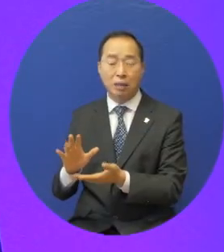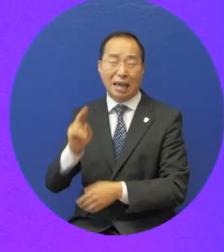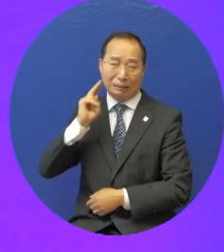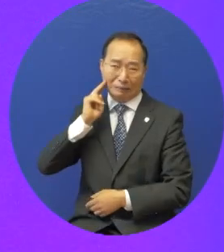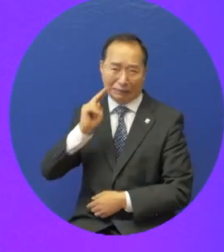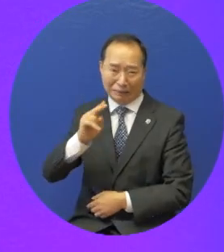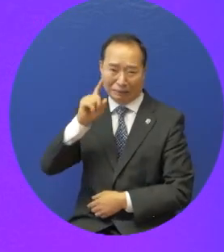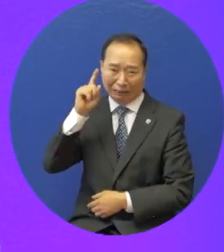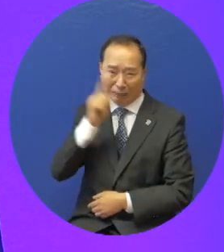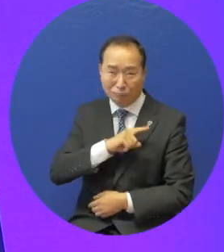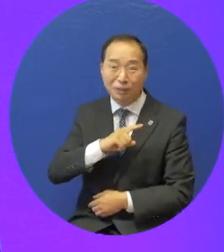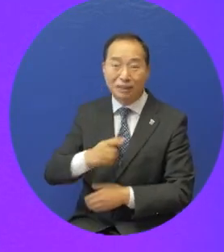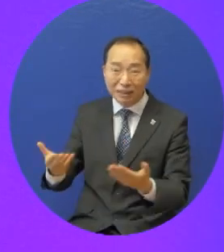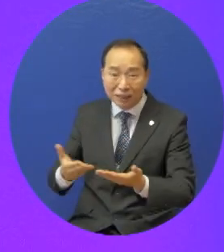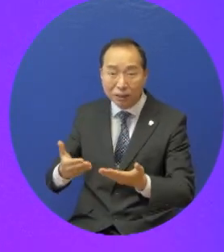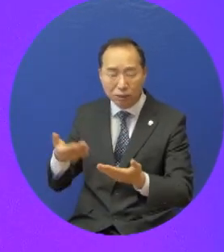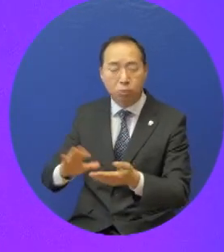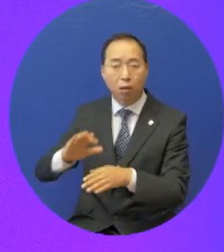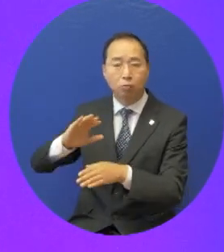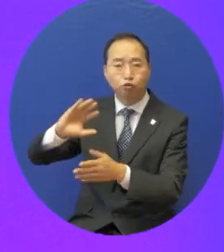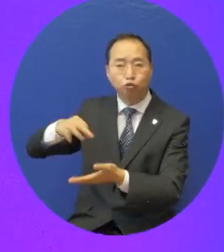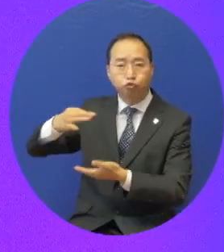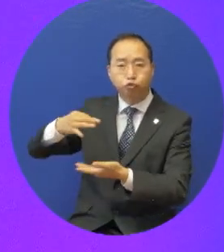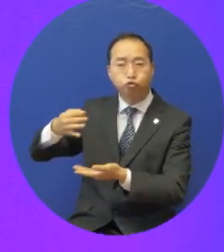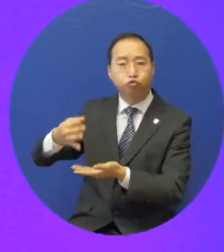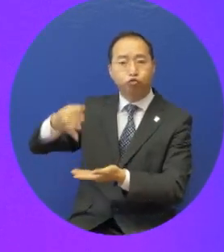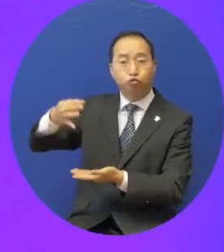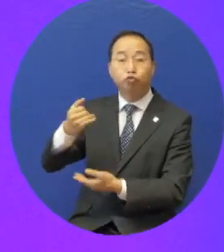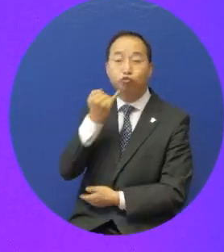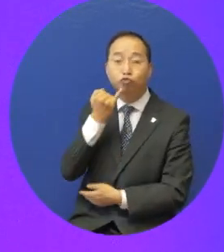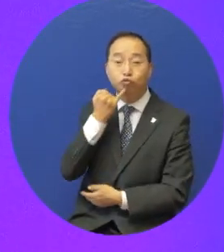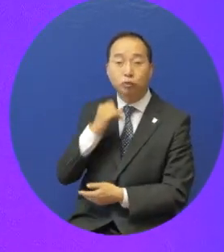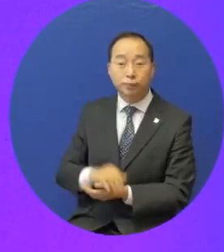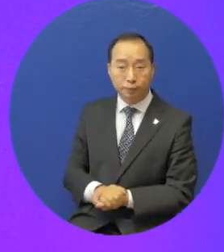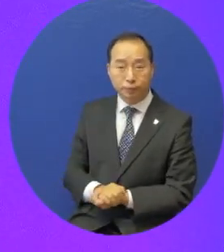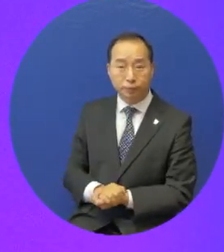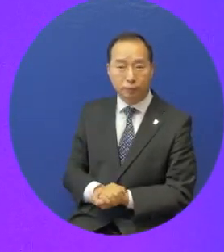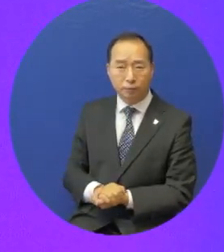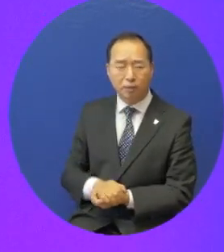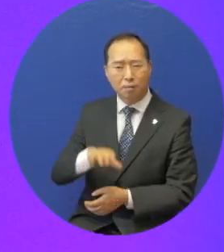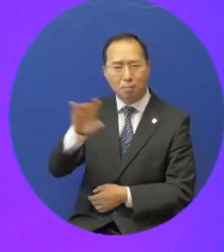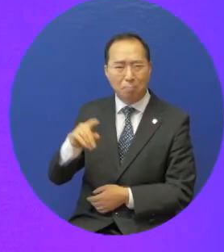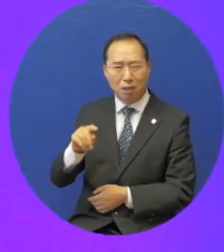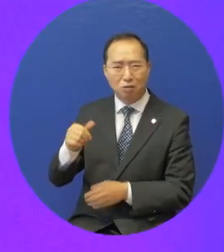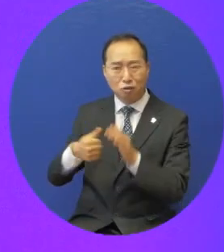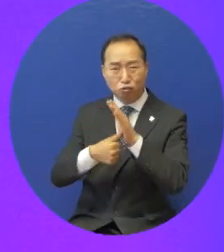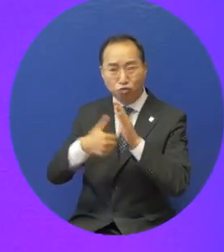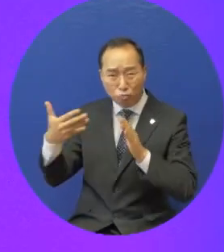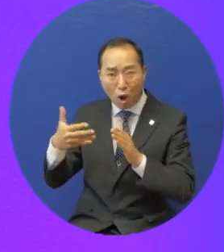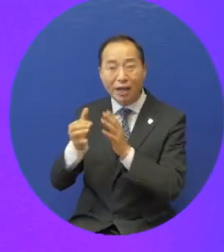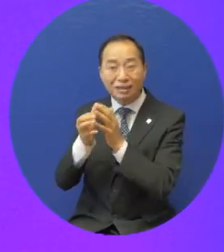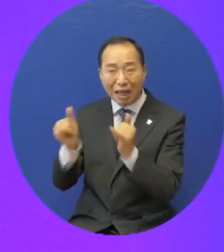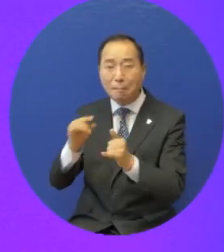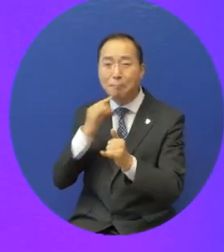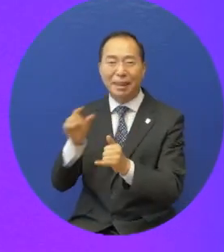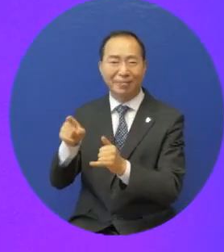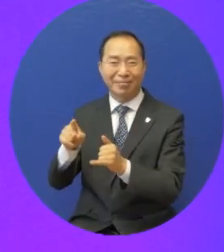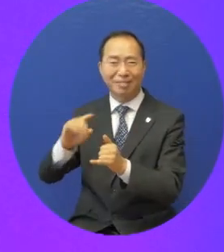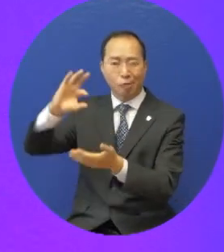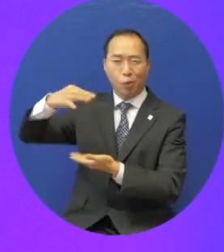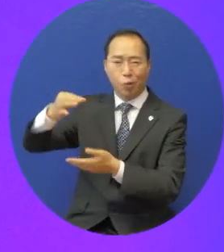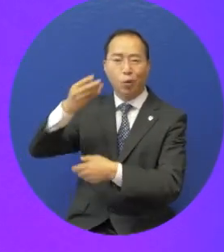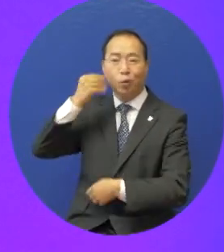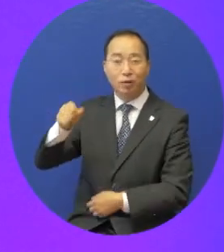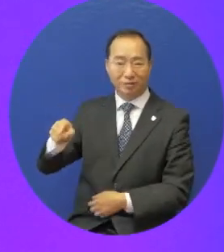극한 직업임에도 불구하고 수입은 좀 있지 않았나. 그러나 이것은 기록에 남아있는 사람들에 한해서죠. 그러니까 정말로 인정을